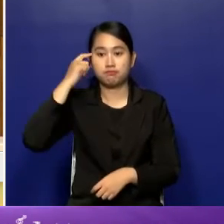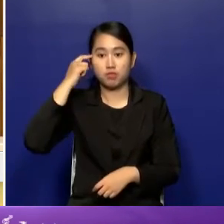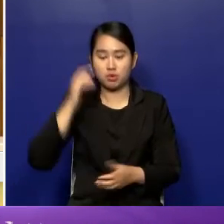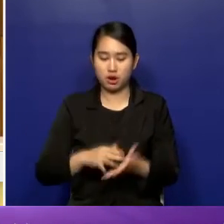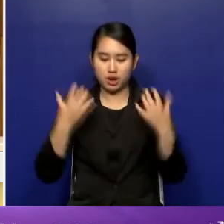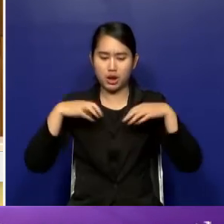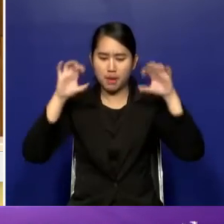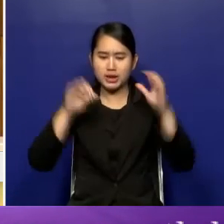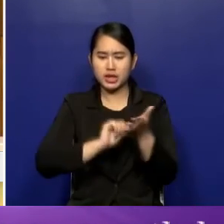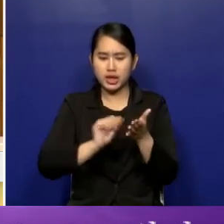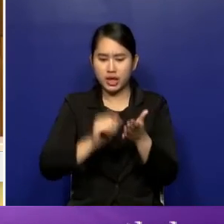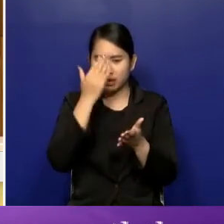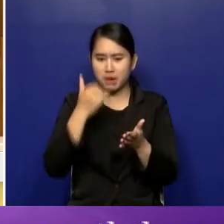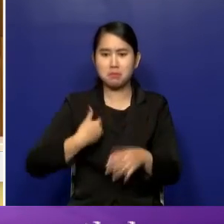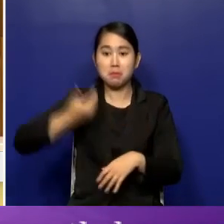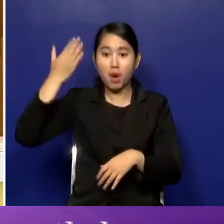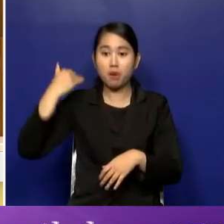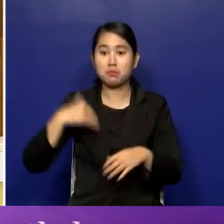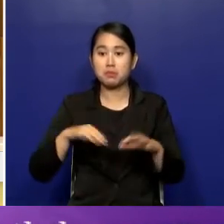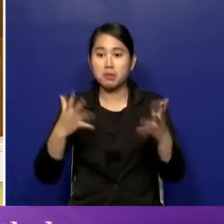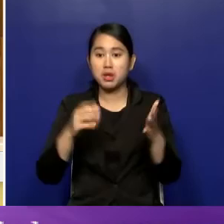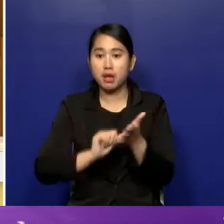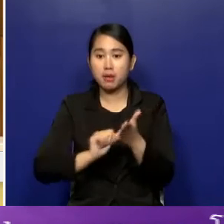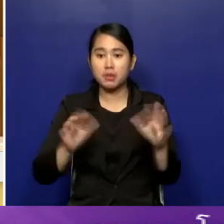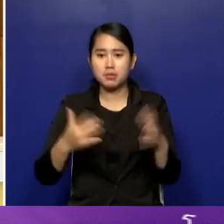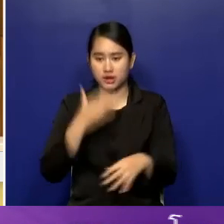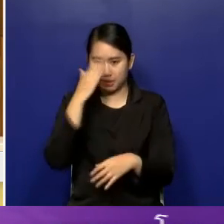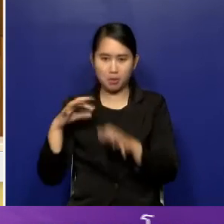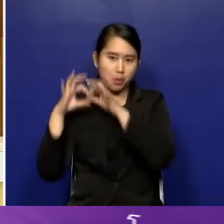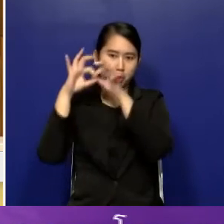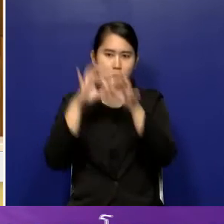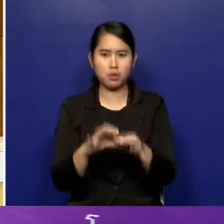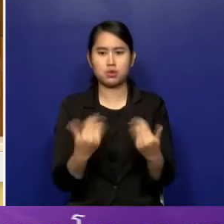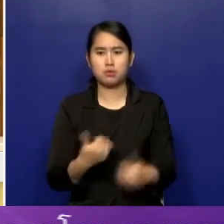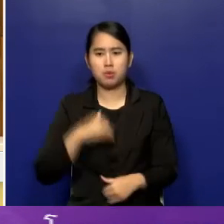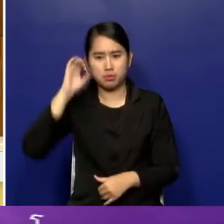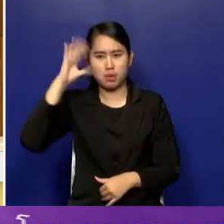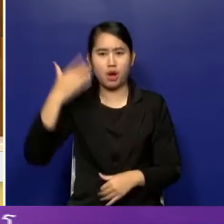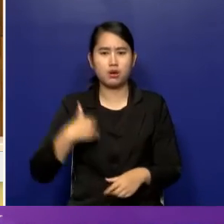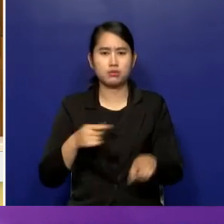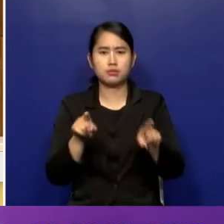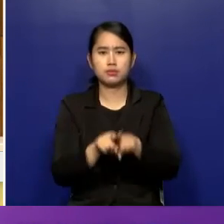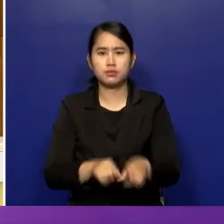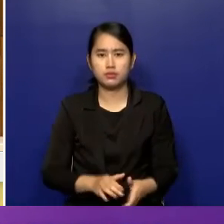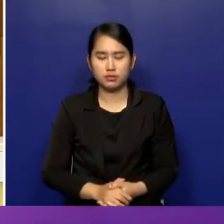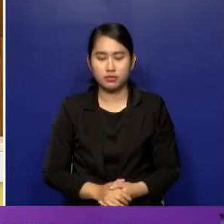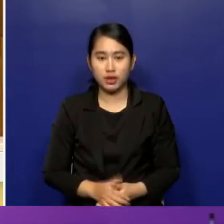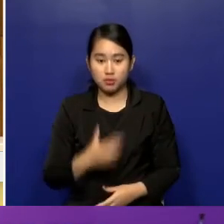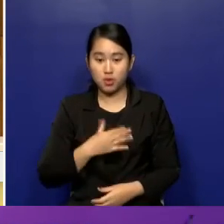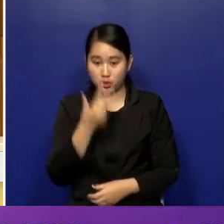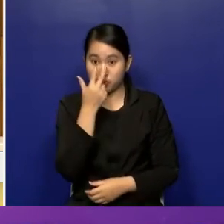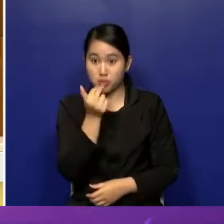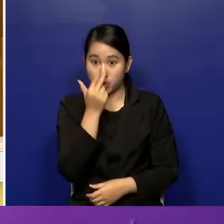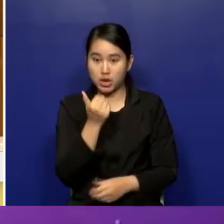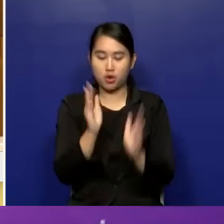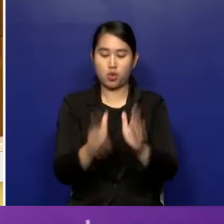haya็ไมเขาใจเหืกัน นะ ถ้าสนใจทานหน่อย ประ